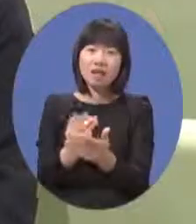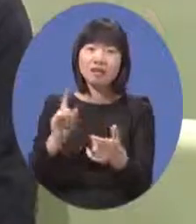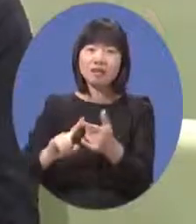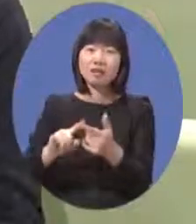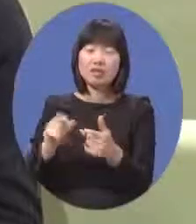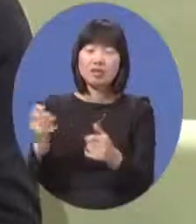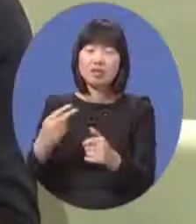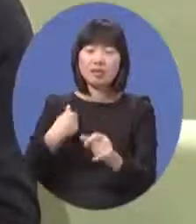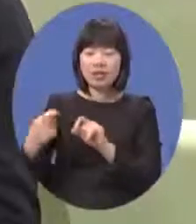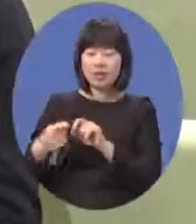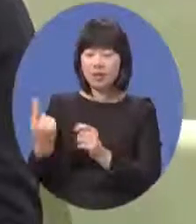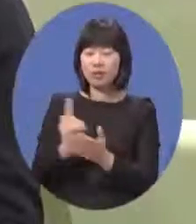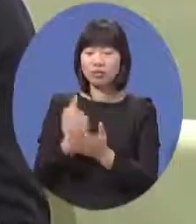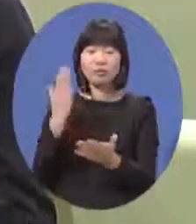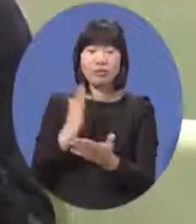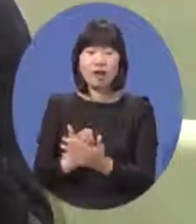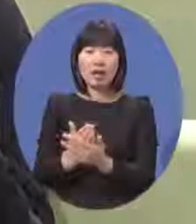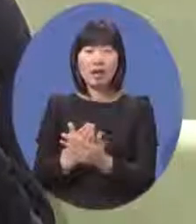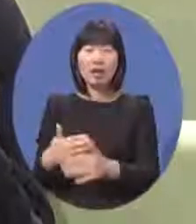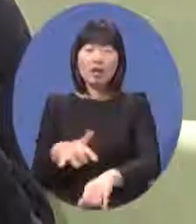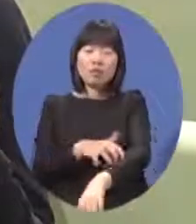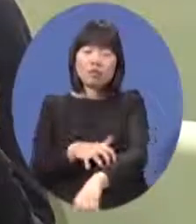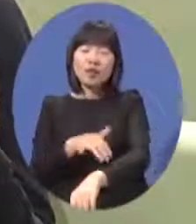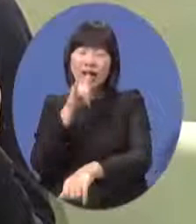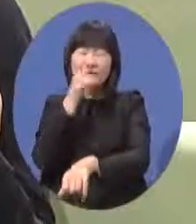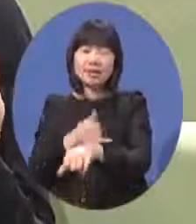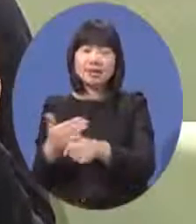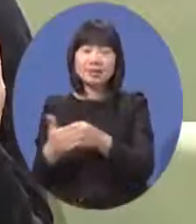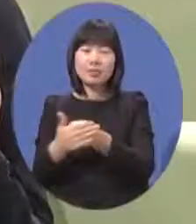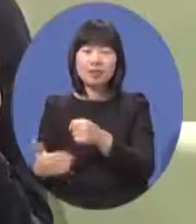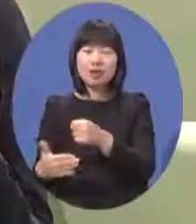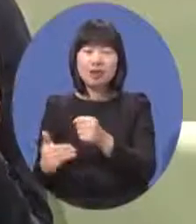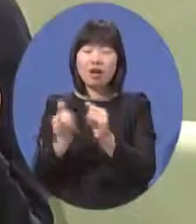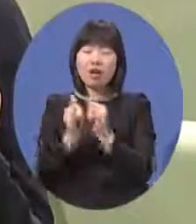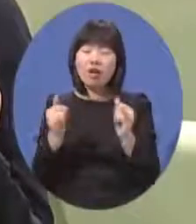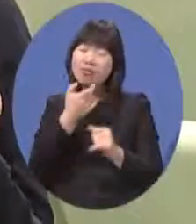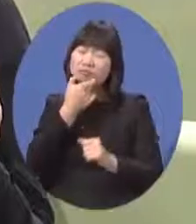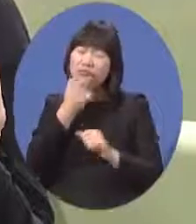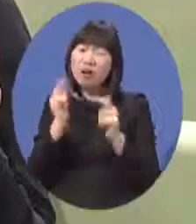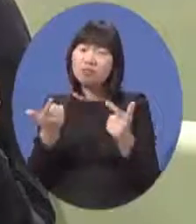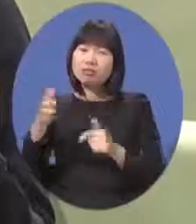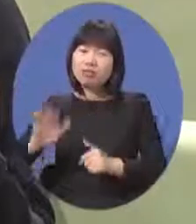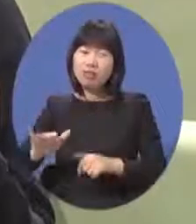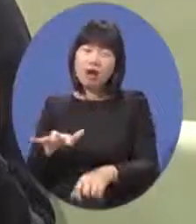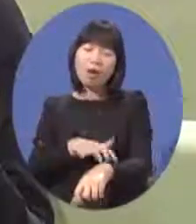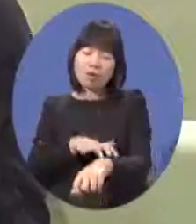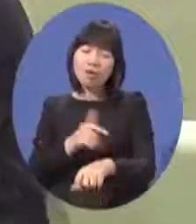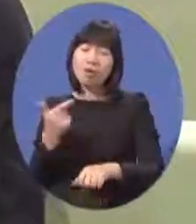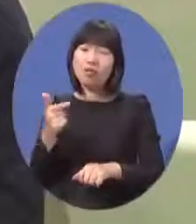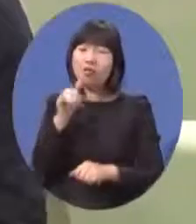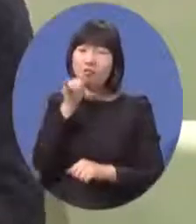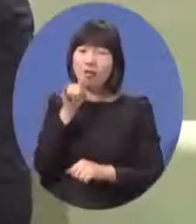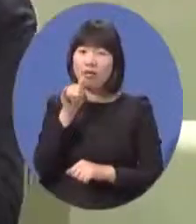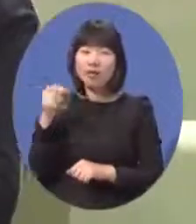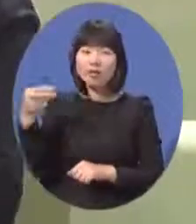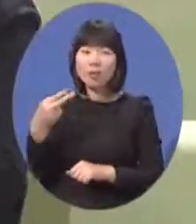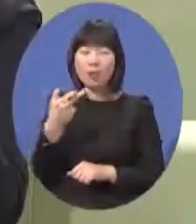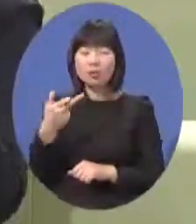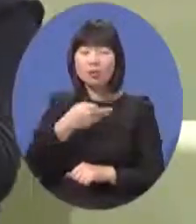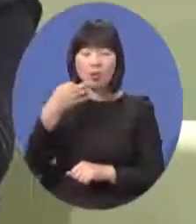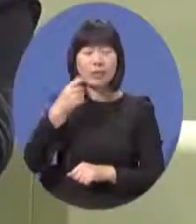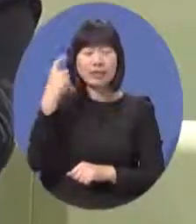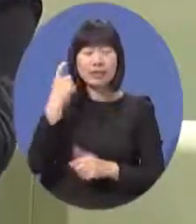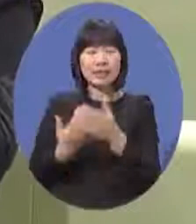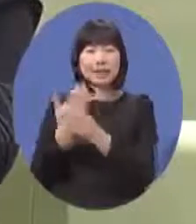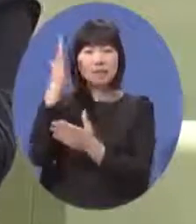거, 내 옆에 오지 마. 불편하거든요. 얘네들 사람을 싫어하는 건 아닌데요. 그게 불편해요. 그러니까 그리고 큰 소리 내지